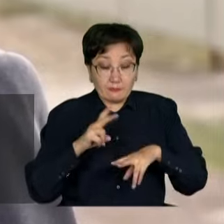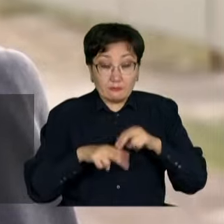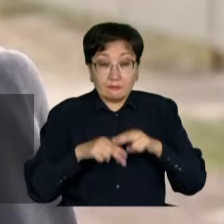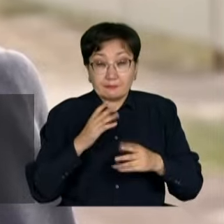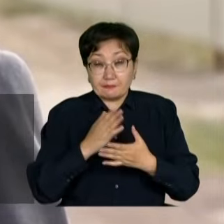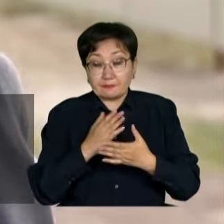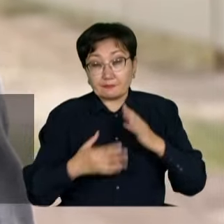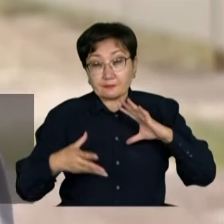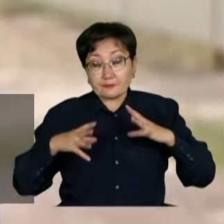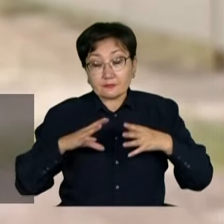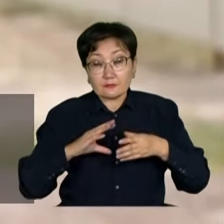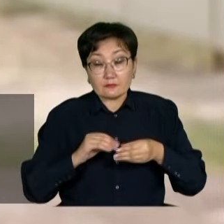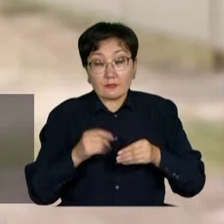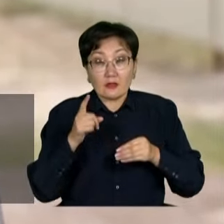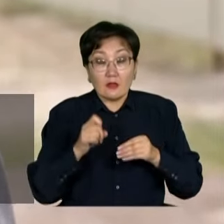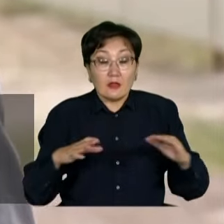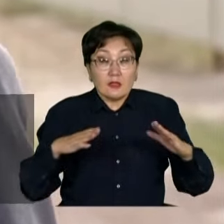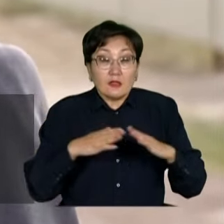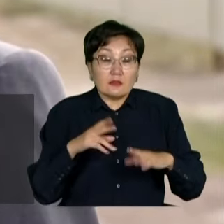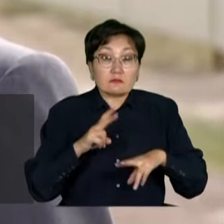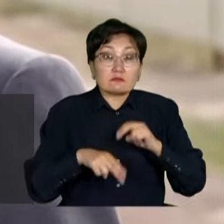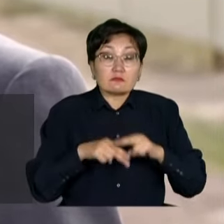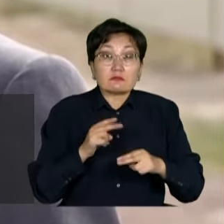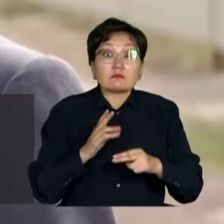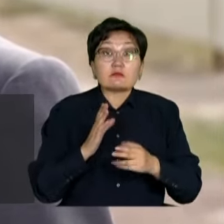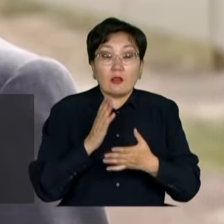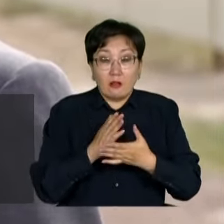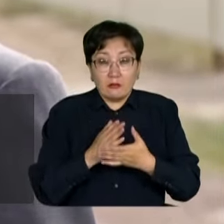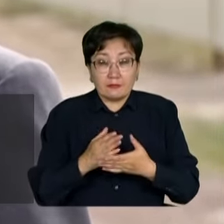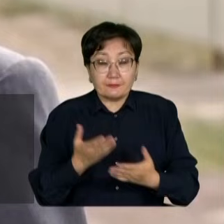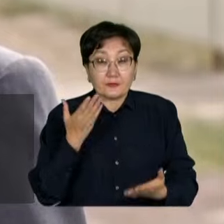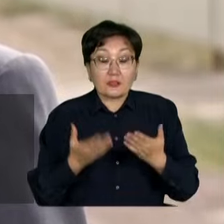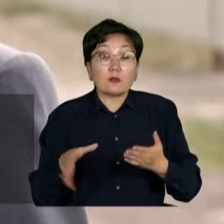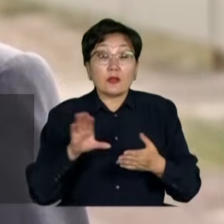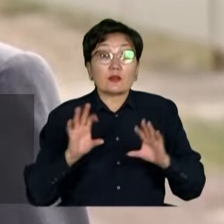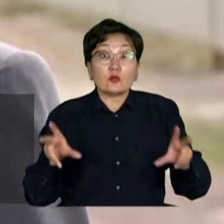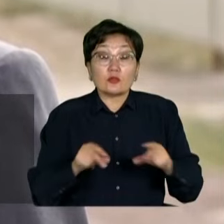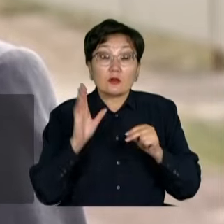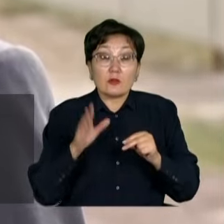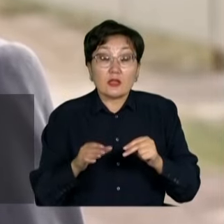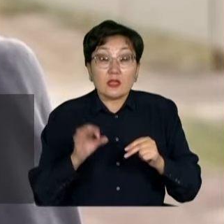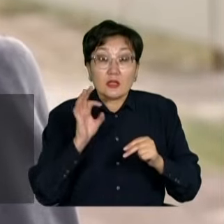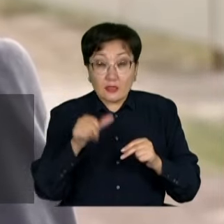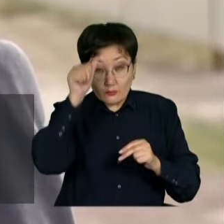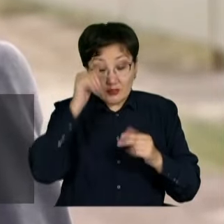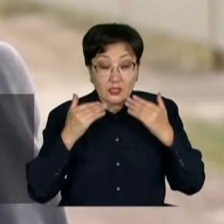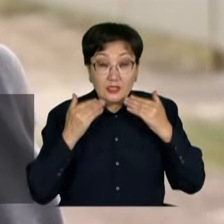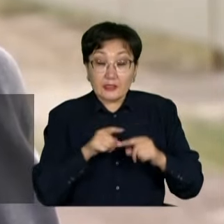жатыр. Жалпы 100 үй салып жатырмыз. Салам ашылығын берсе, қазан айының аяғына дейін сол 100 үйдің бәрін